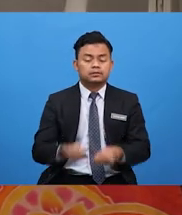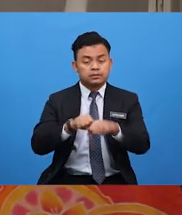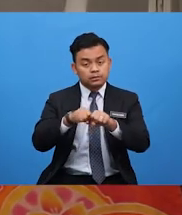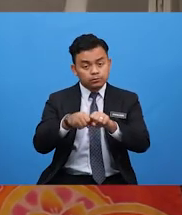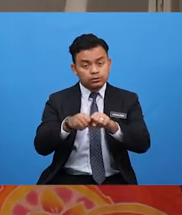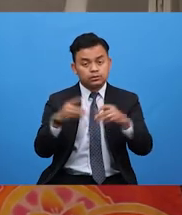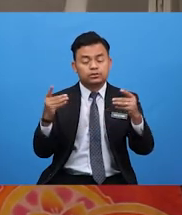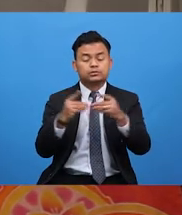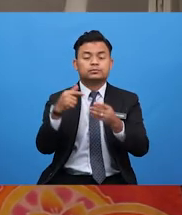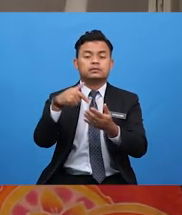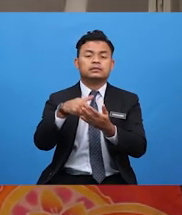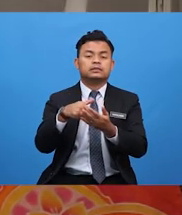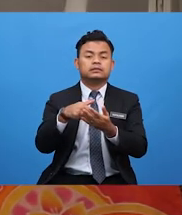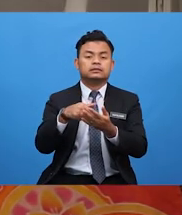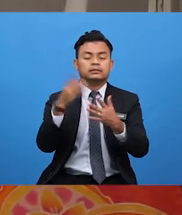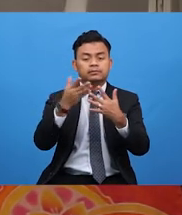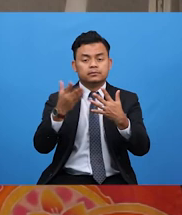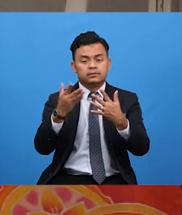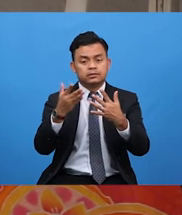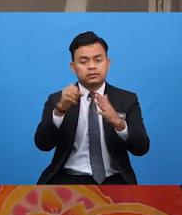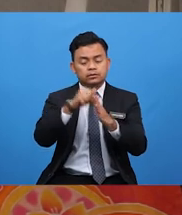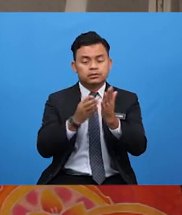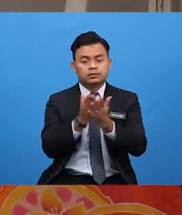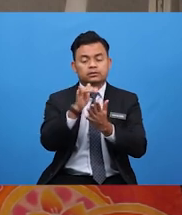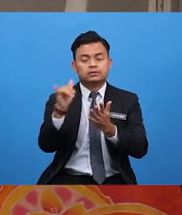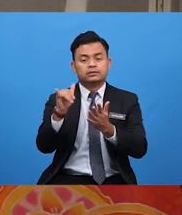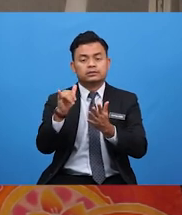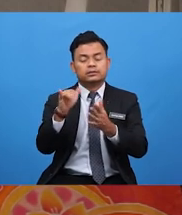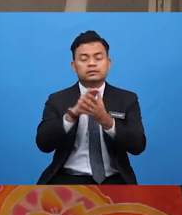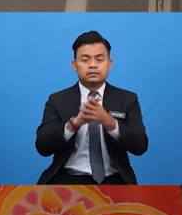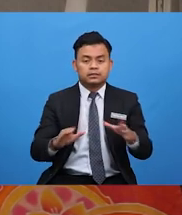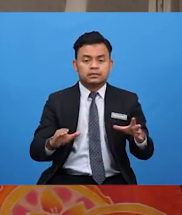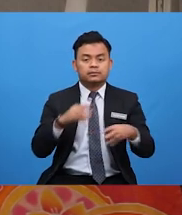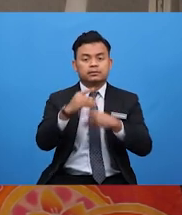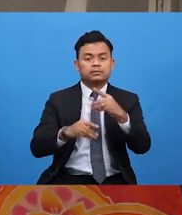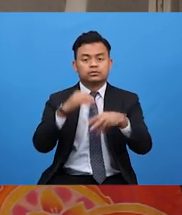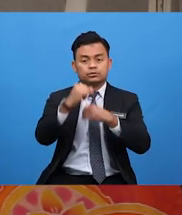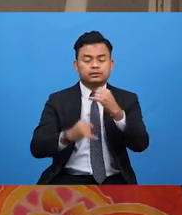berjumpa lagi pada episod seterusnya. Selamat maju jaya.